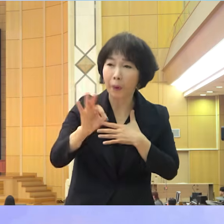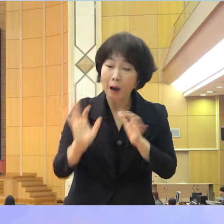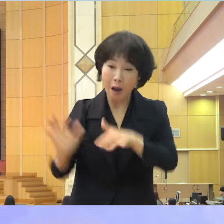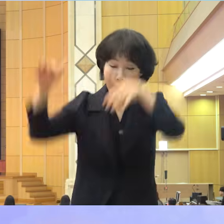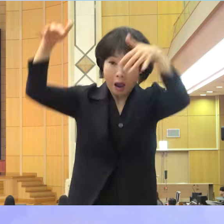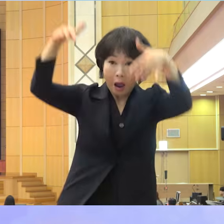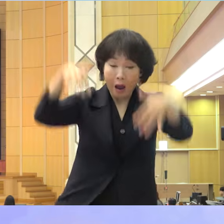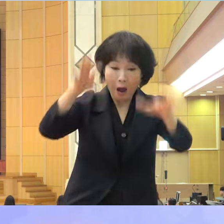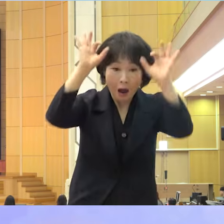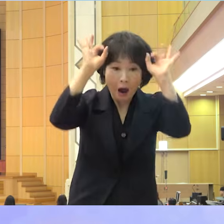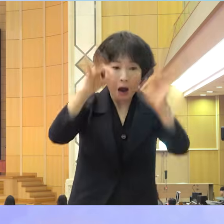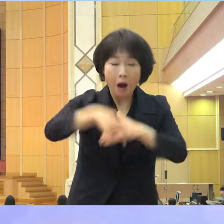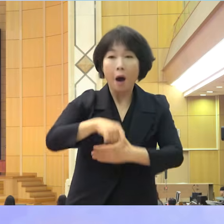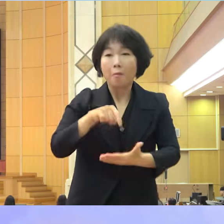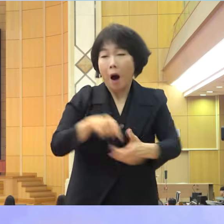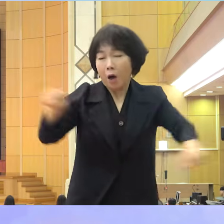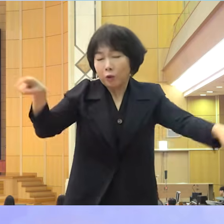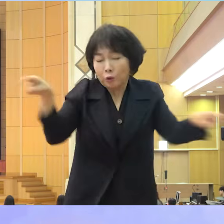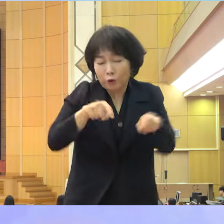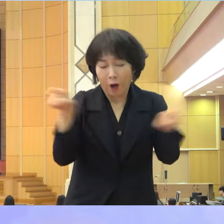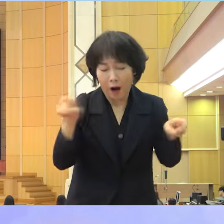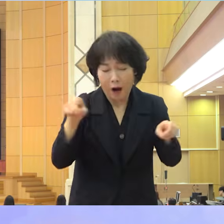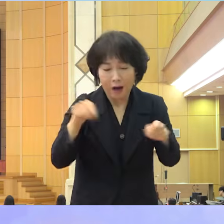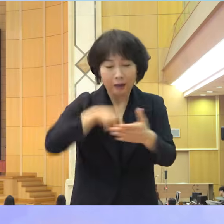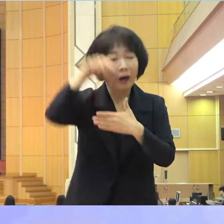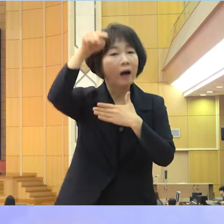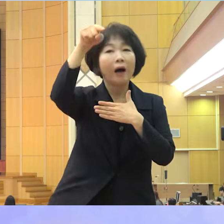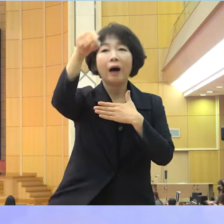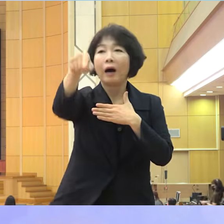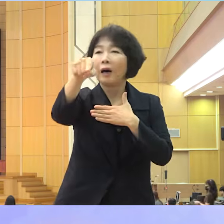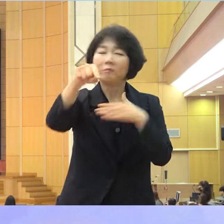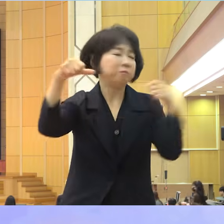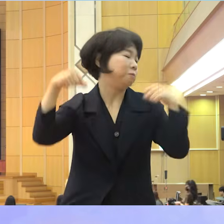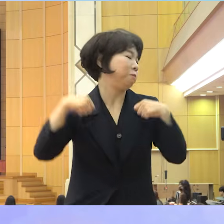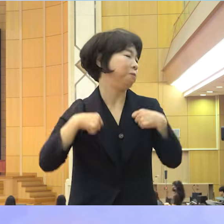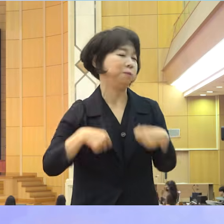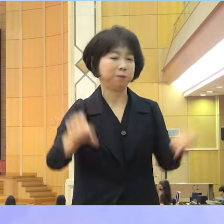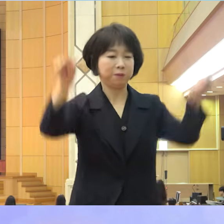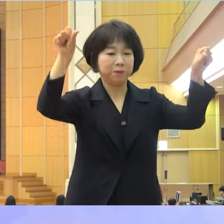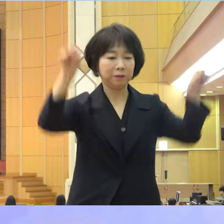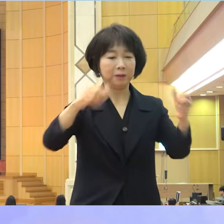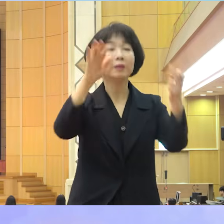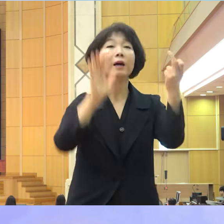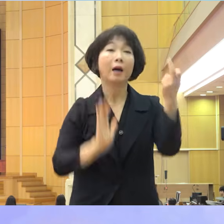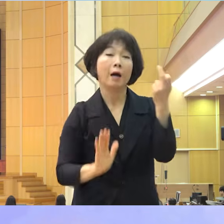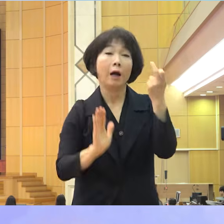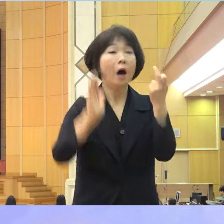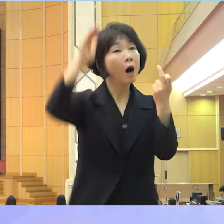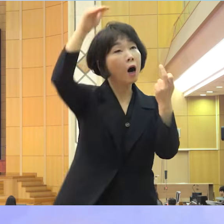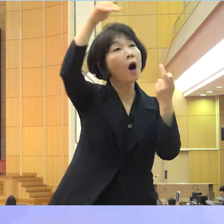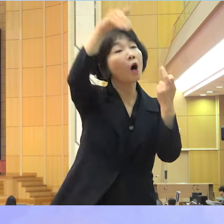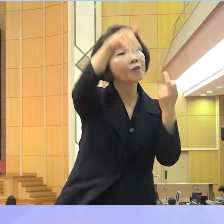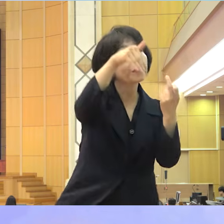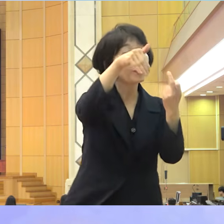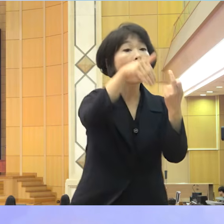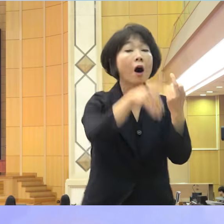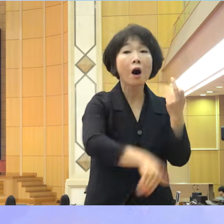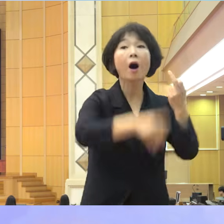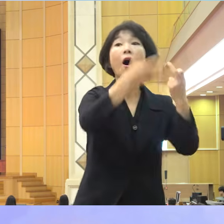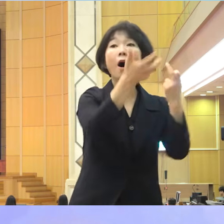잘싹거리는 작은 파도 보고 마음이 졸여서 못 가네.